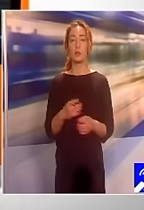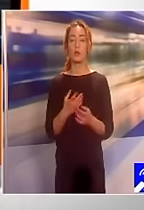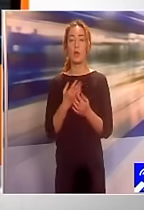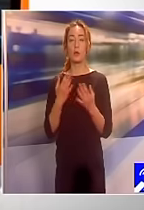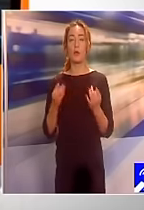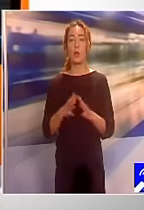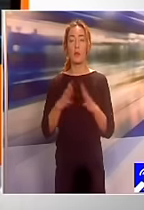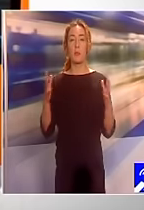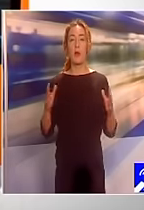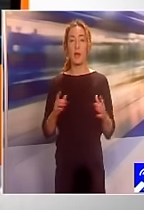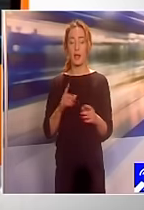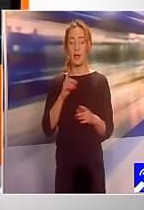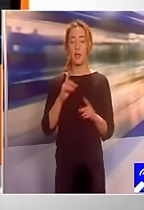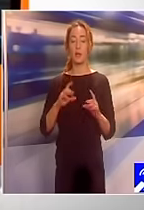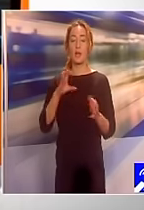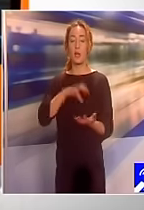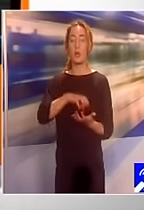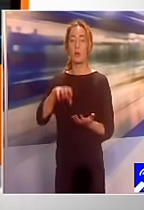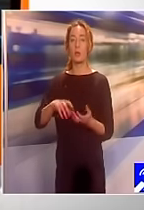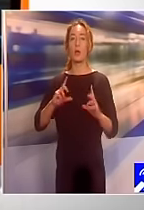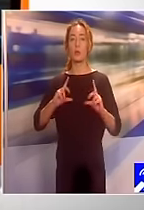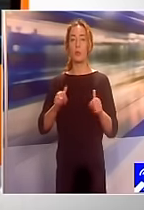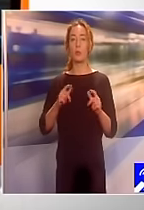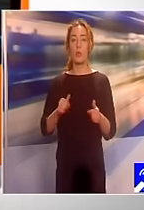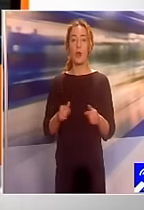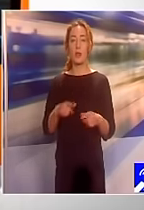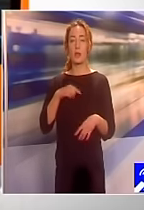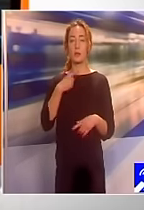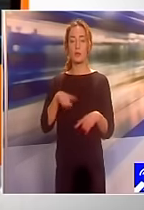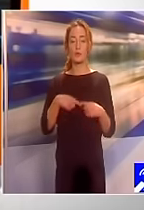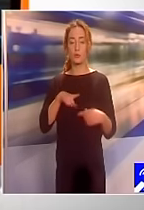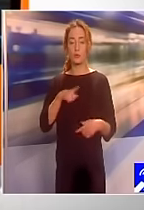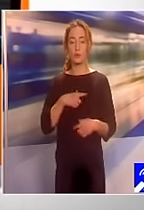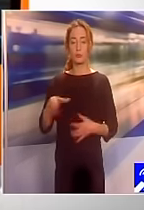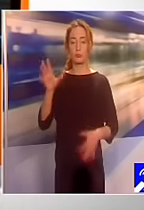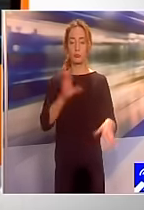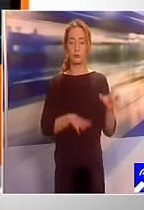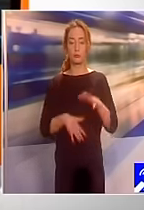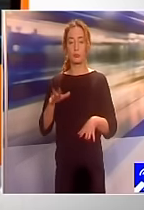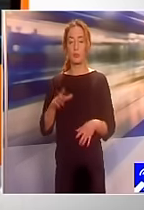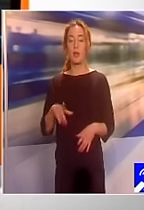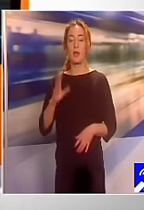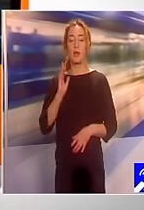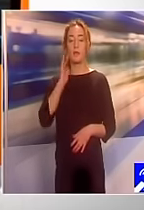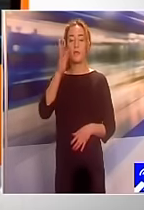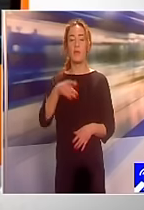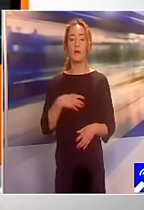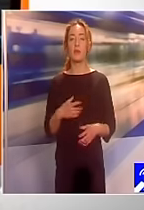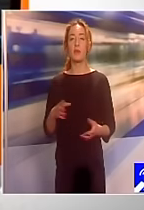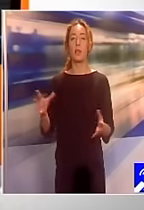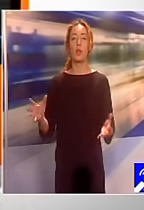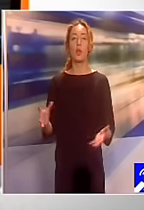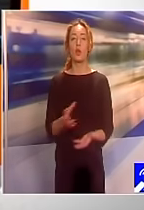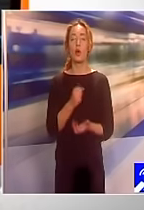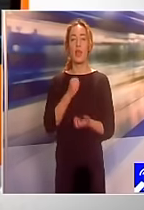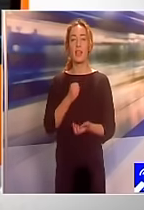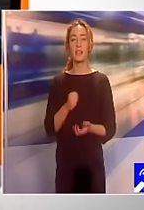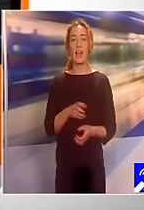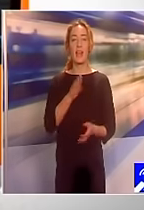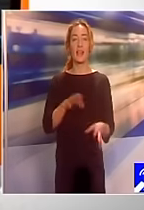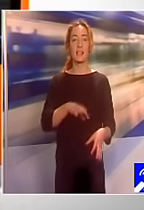locuitori, gunoaiele nu se vor mai aduna de-a valma, ci urmează să fie implementat un sistem integrat de colectare selectivă